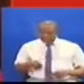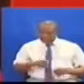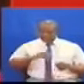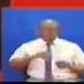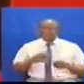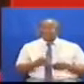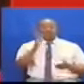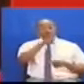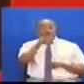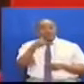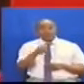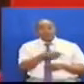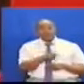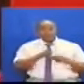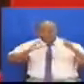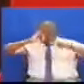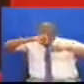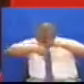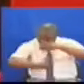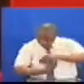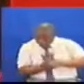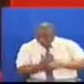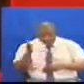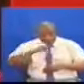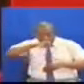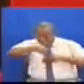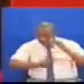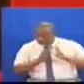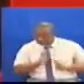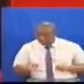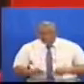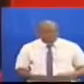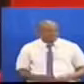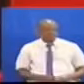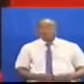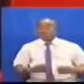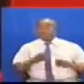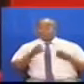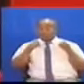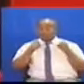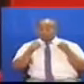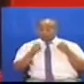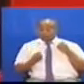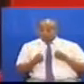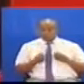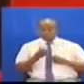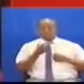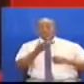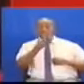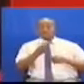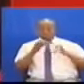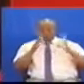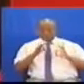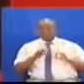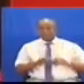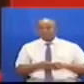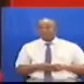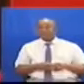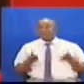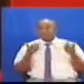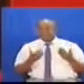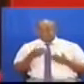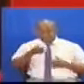Watu wamesema kwamba kijasho kikitoka ukitokana kule, basi shughuli inakuwa pevu kweli kweli. Ninashukuru sana ndugu zangu. Kwa hiyo kama